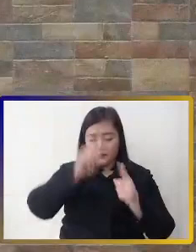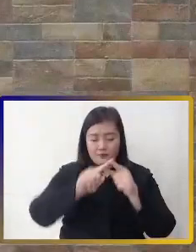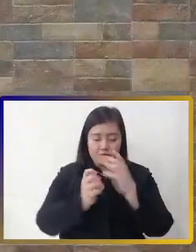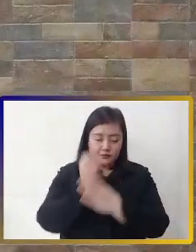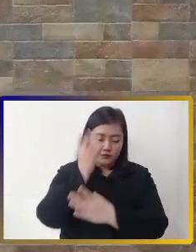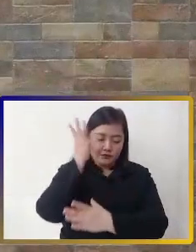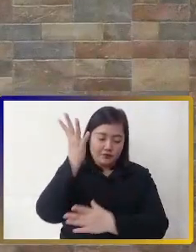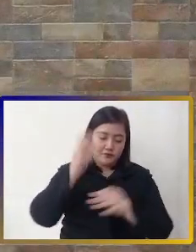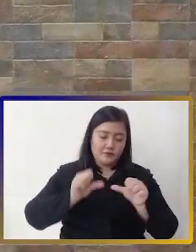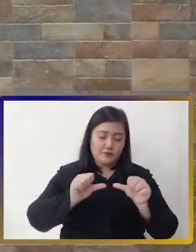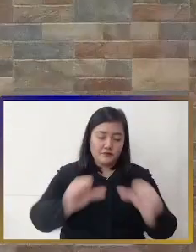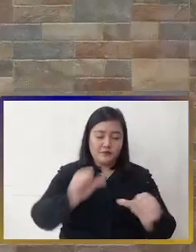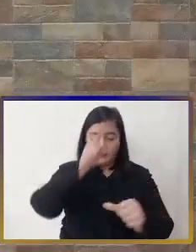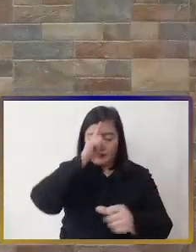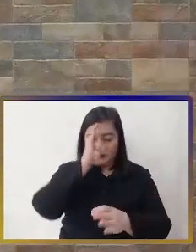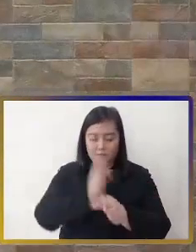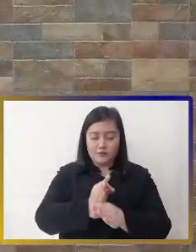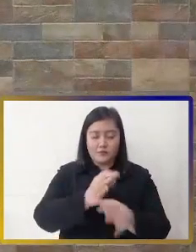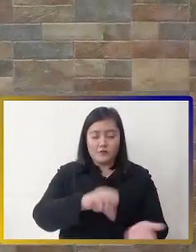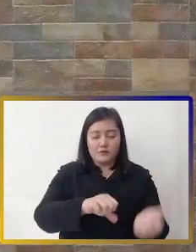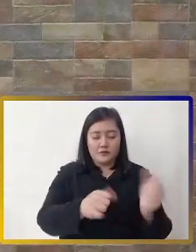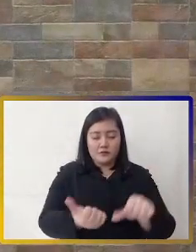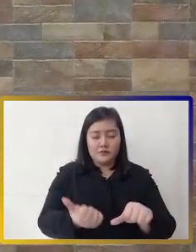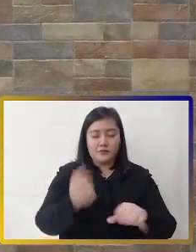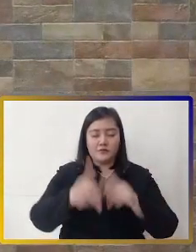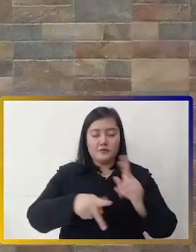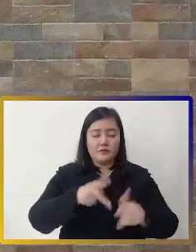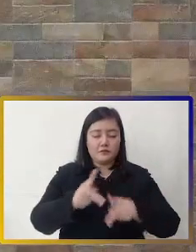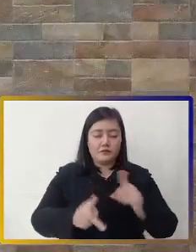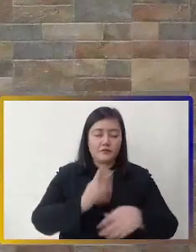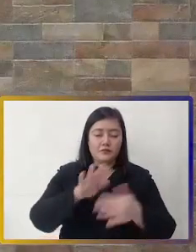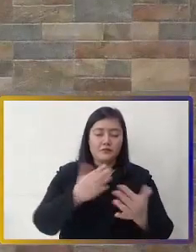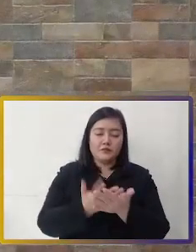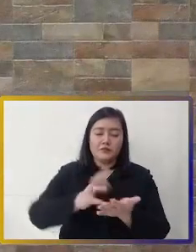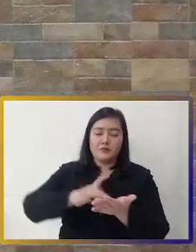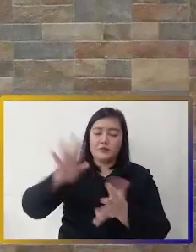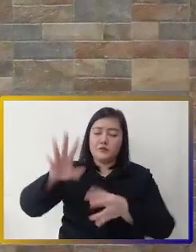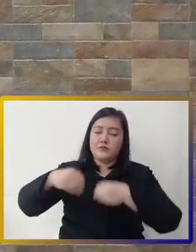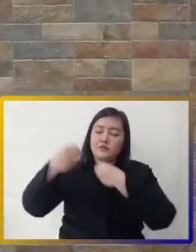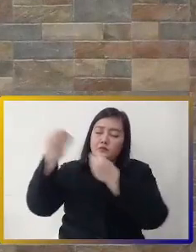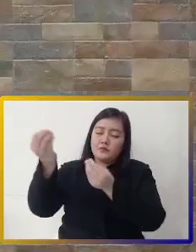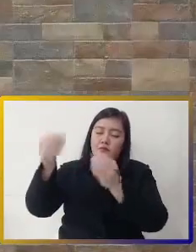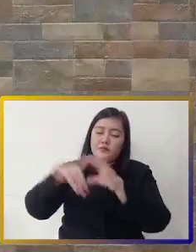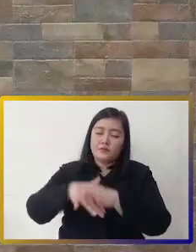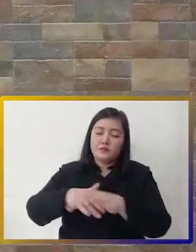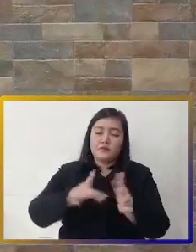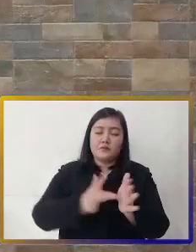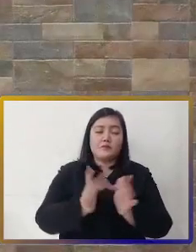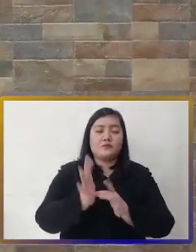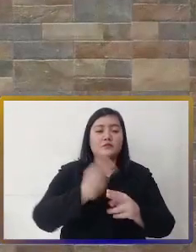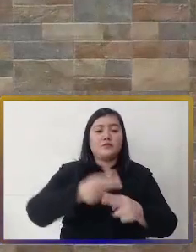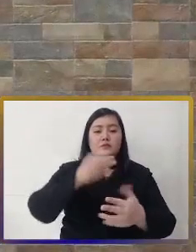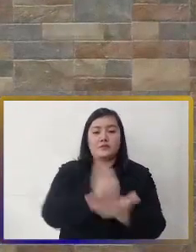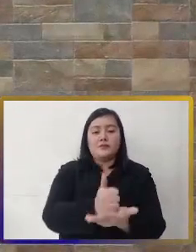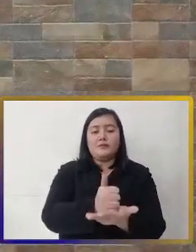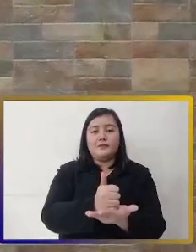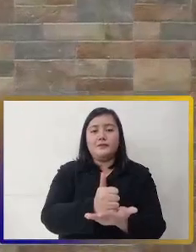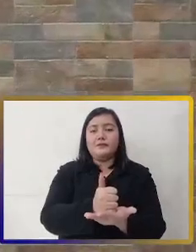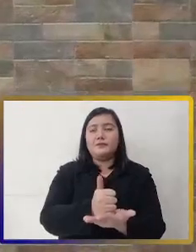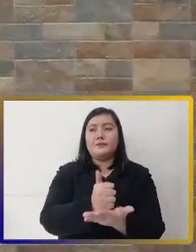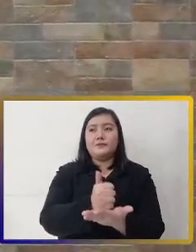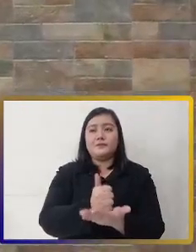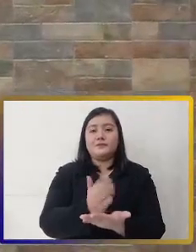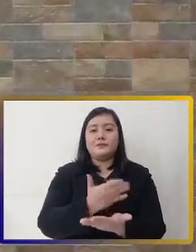as Baptist people, O God. Once again, all the glory belongs to you only. In Jesus' name we pray. Amen. All right, please be